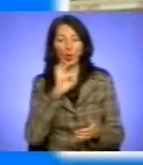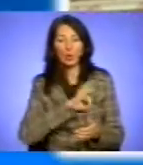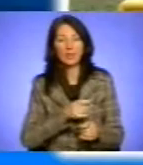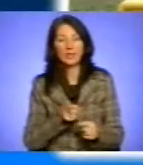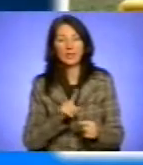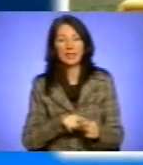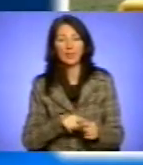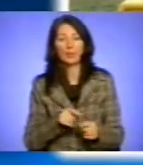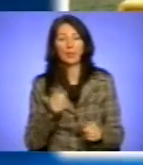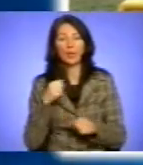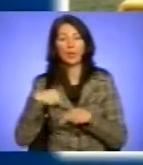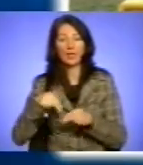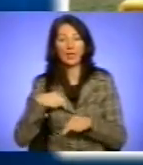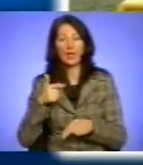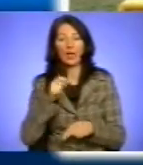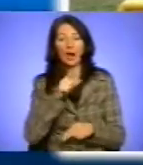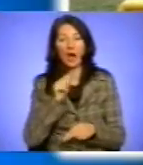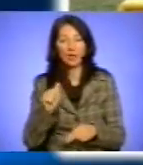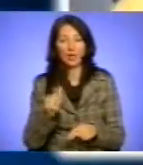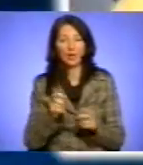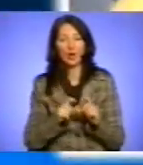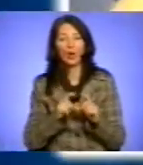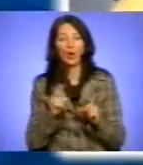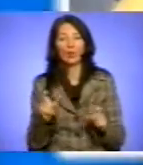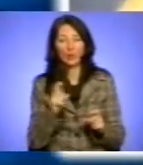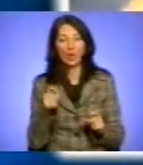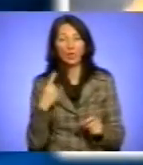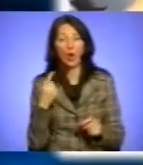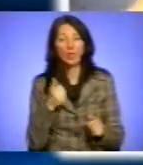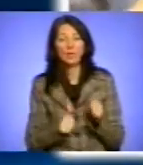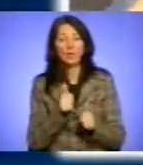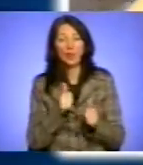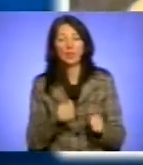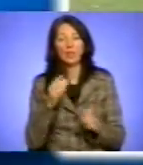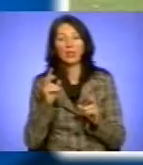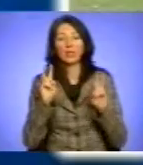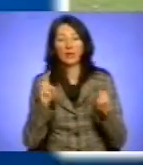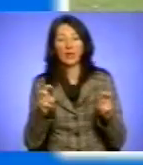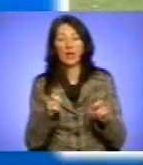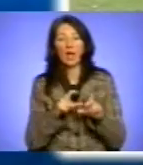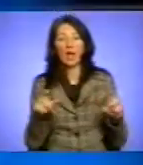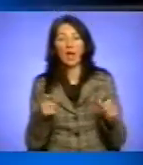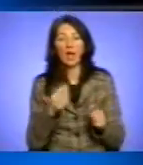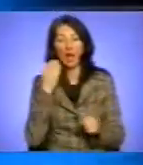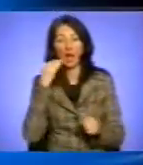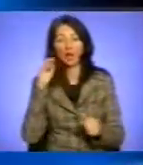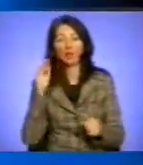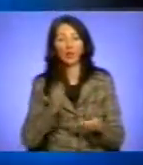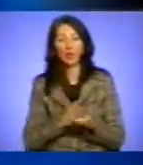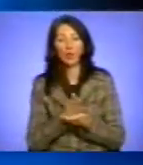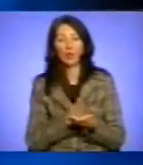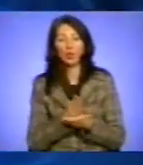Працівники газових господарств області змагалися за звання кращого у конкурсі служб аварійно-відновлювальних робіт.